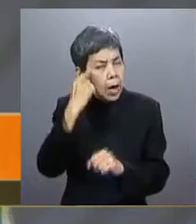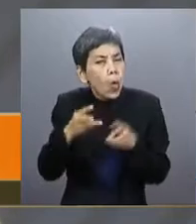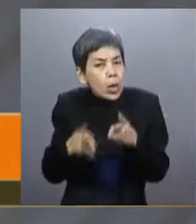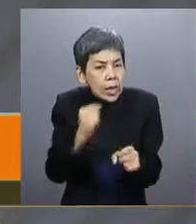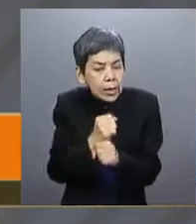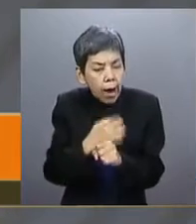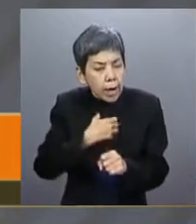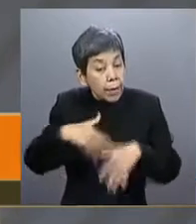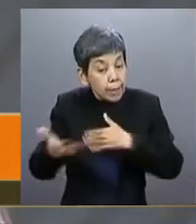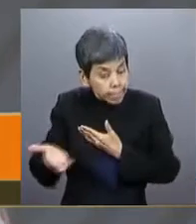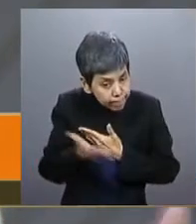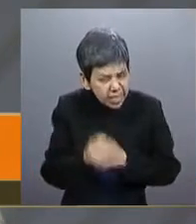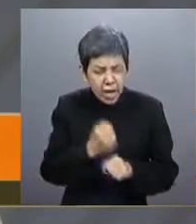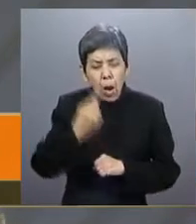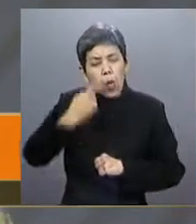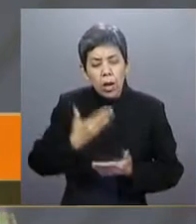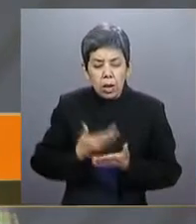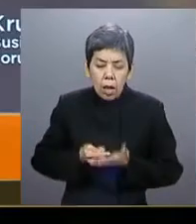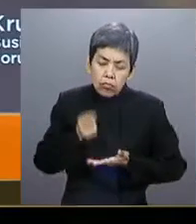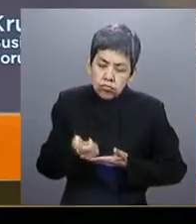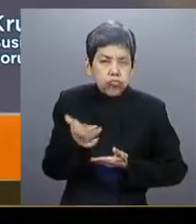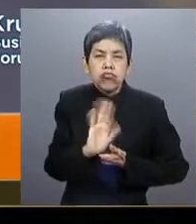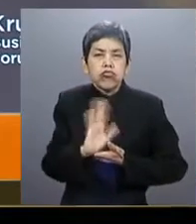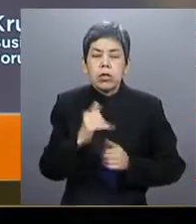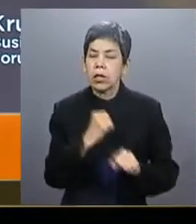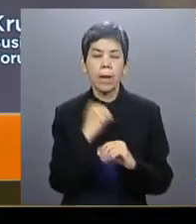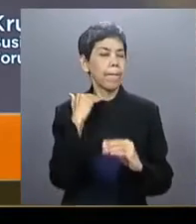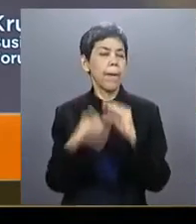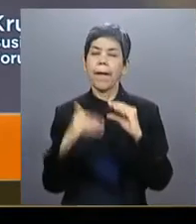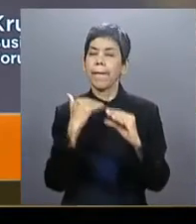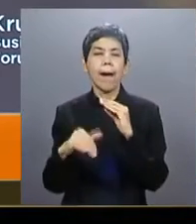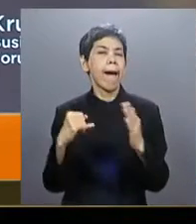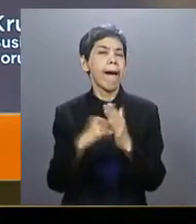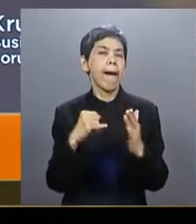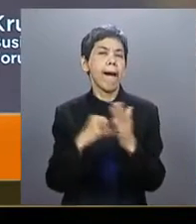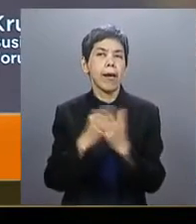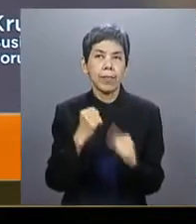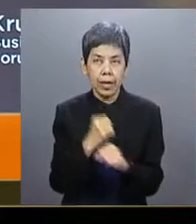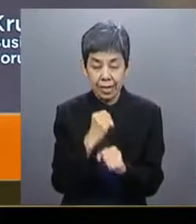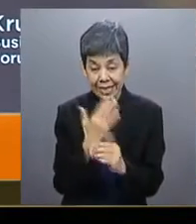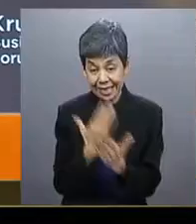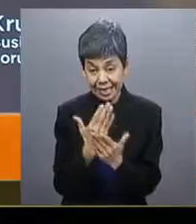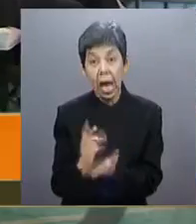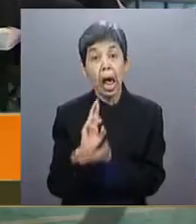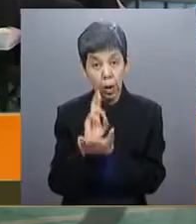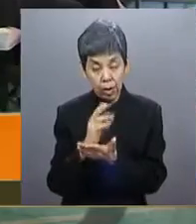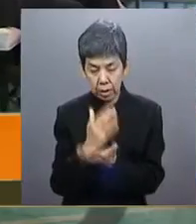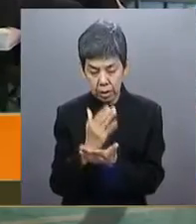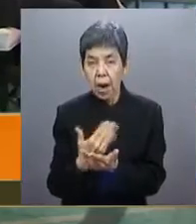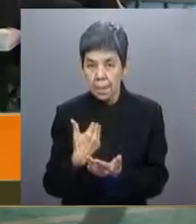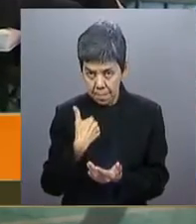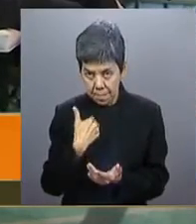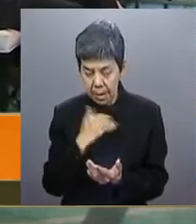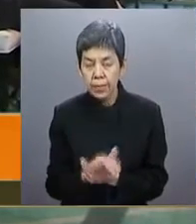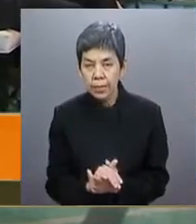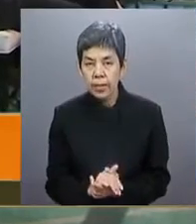การจูงใจให้ประชาชนเปลี่ยนพฤติกรรมมาชำระเงินผ่านระบบอิเล็กทรอนิกส์แทนเงินสดโดยกำหนดเงินรางวัลที่มีจำนวนสูงระดับ